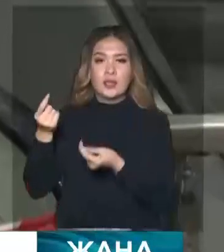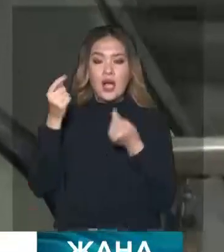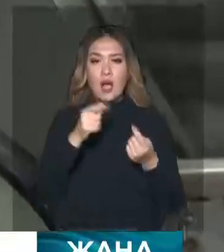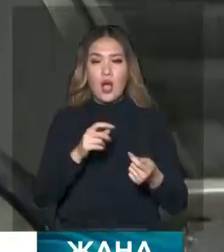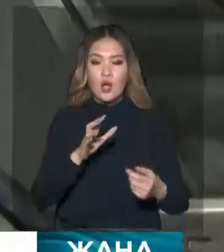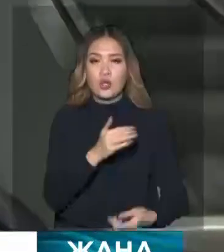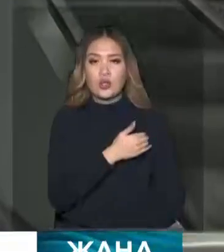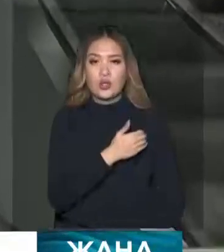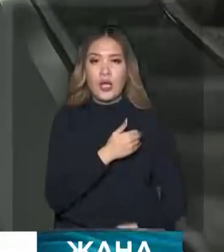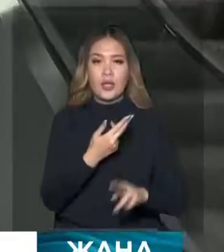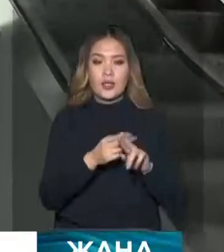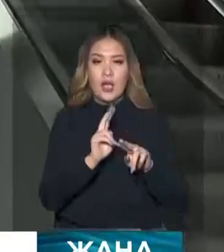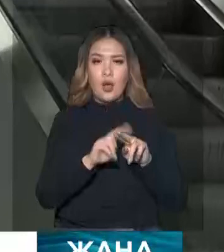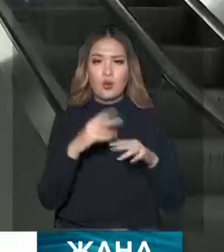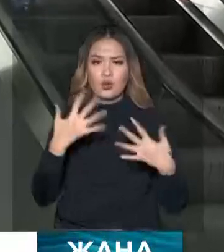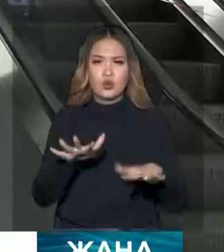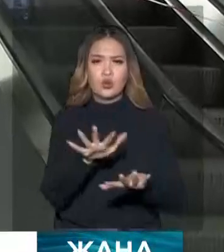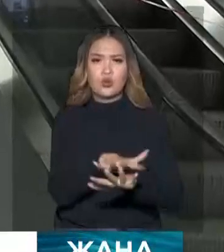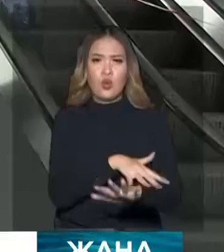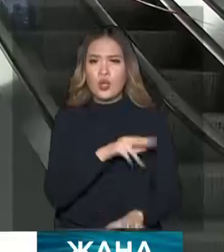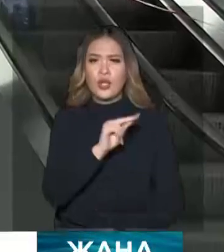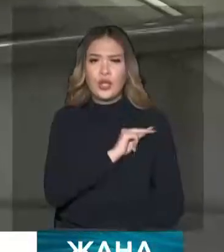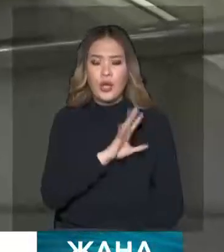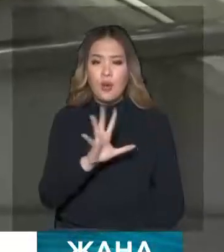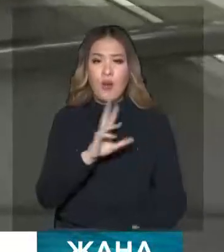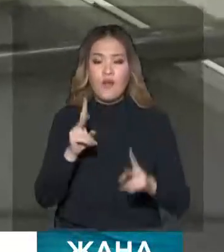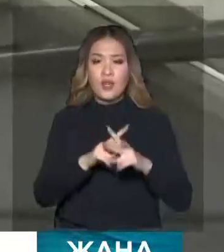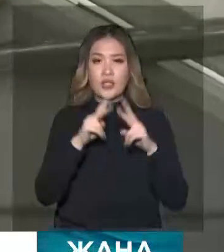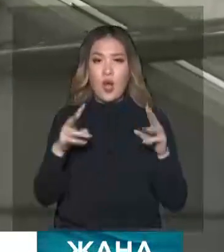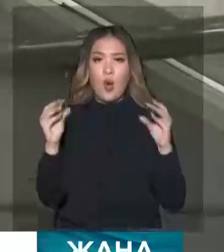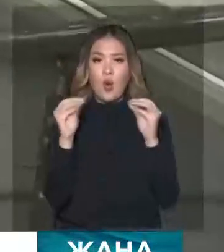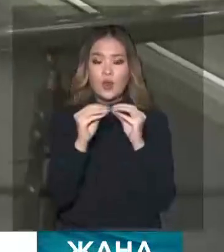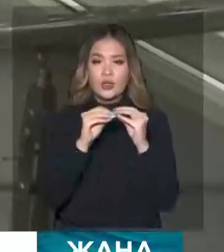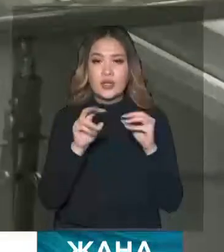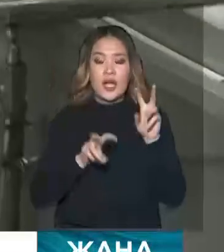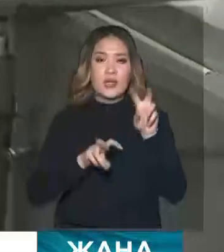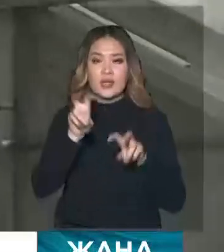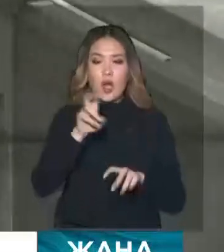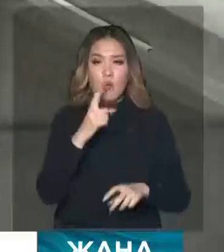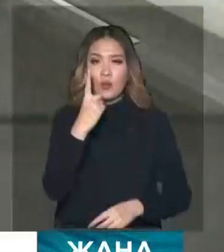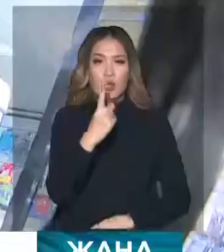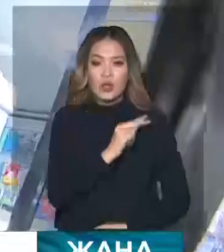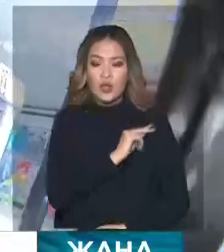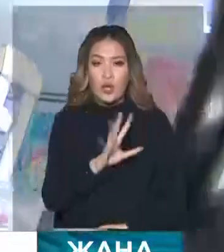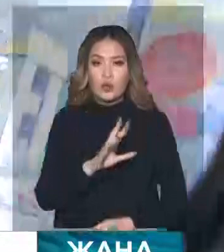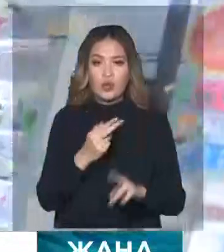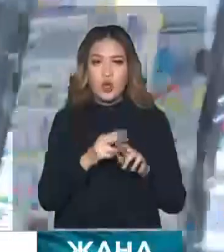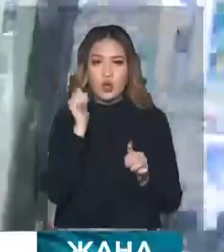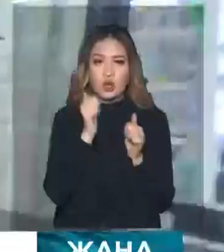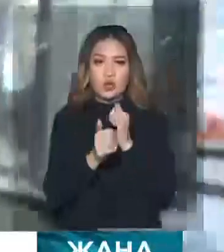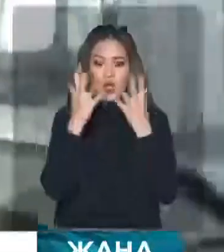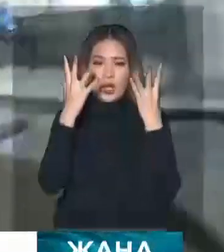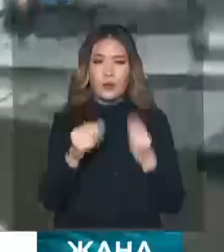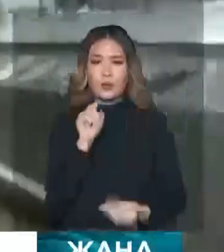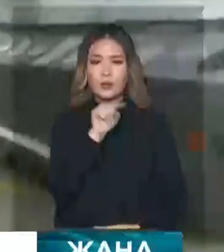көтергіш механизмдері істен шыққалы біраз болған. Вокзалдағы 10 эскалатордың бірде-біреу істемейді. Осылайша күн сайын